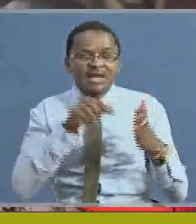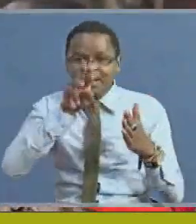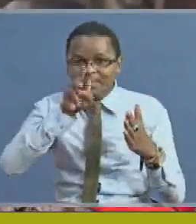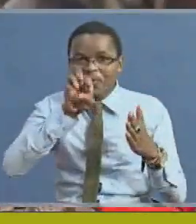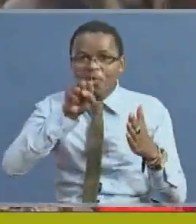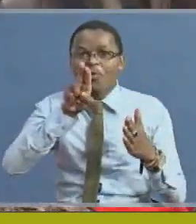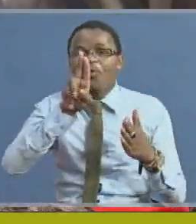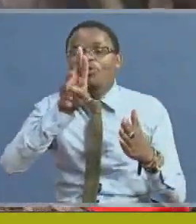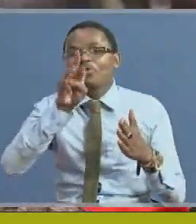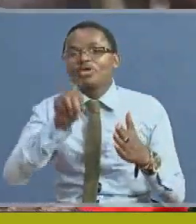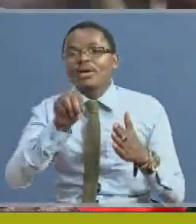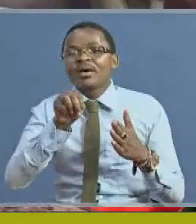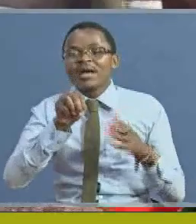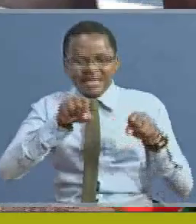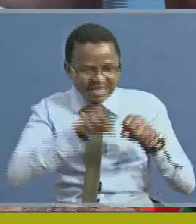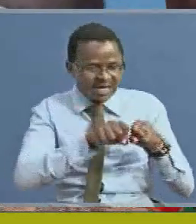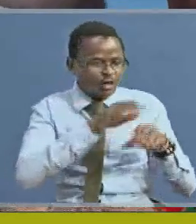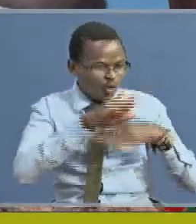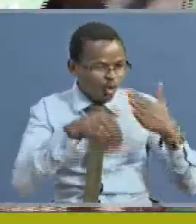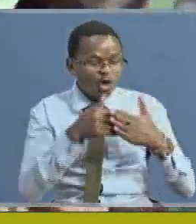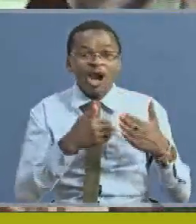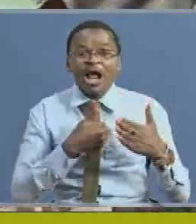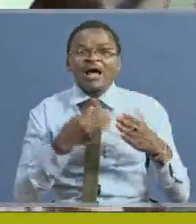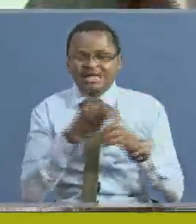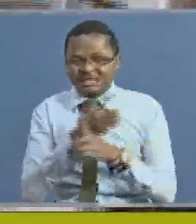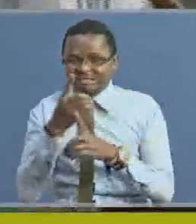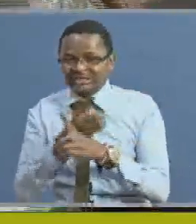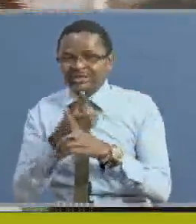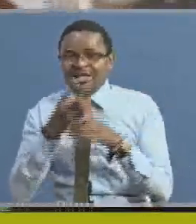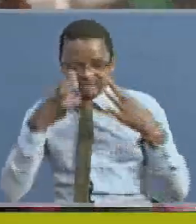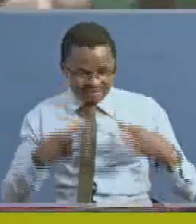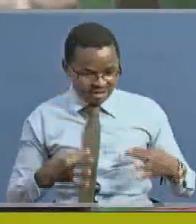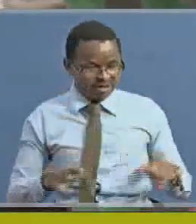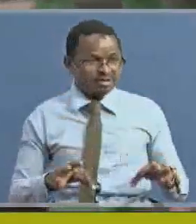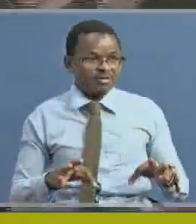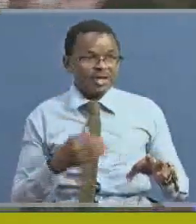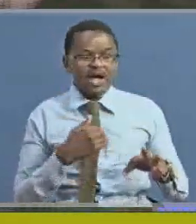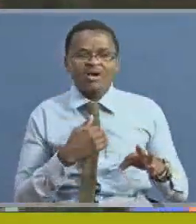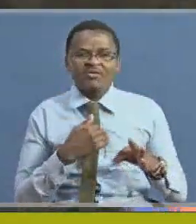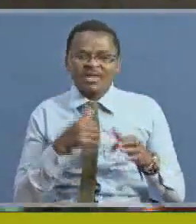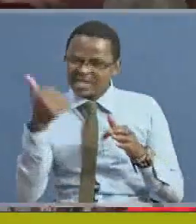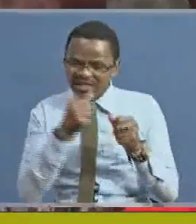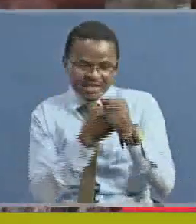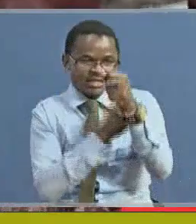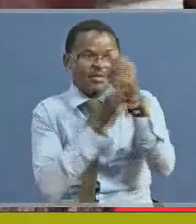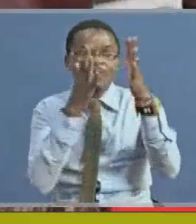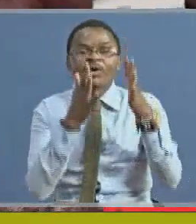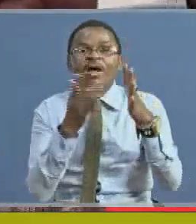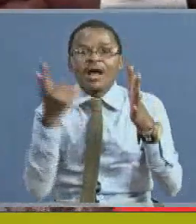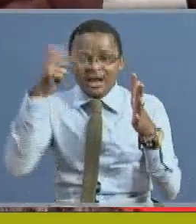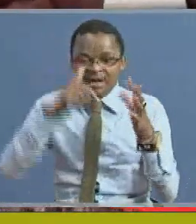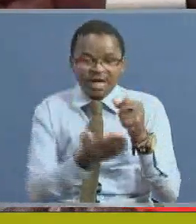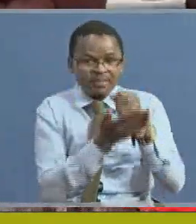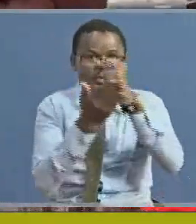zimejaa, si kofia, si kiatu, si nini, zote zimejaa na manguo tofauti, ni mingi sana. Na mimi naomba tu mdhamini yote mwenye ataweza kunisaidia. Hii